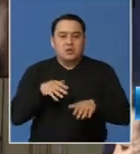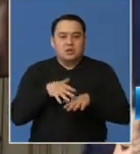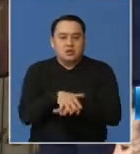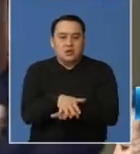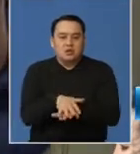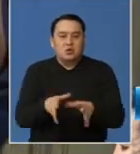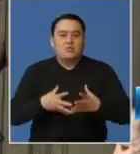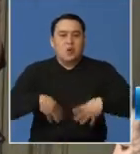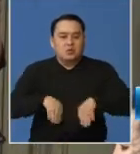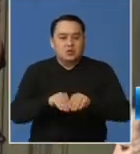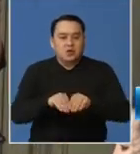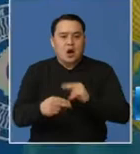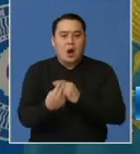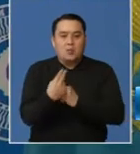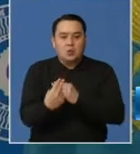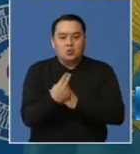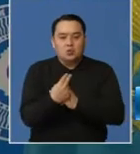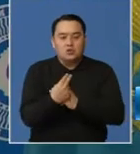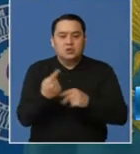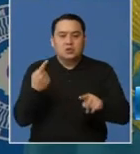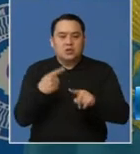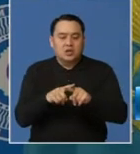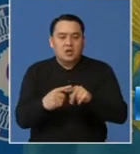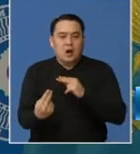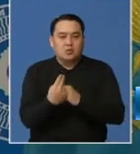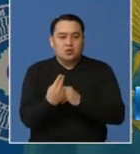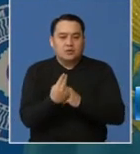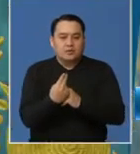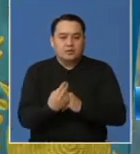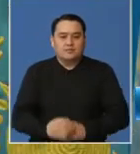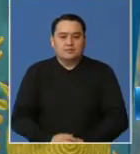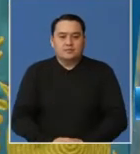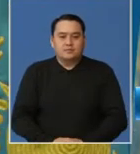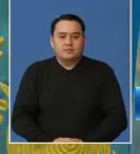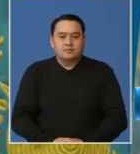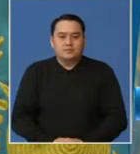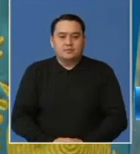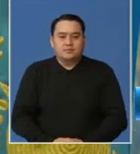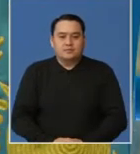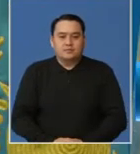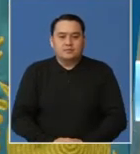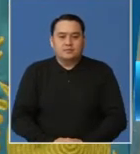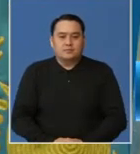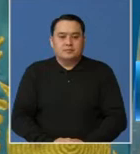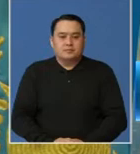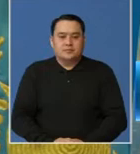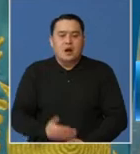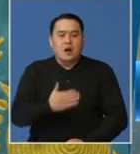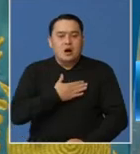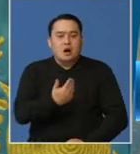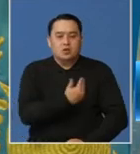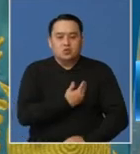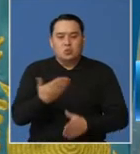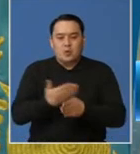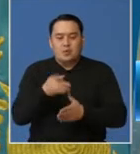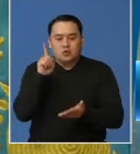и обучение вот тифлотехническому оборудованию. Комитет 7, обязательно поможем. И я хочу,